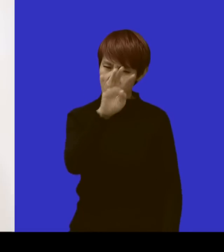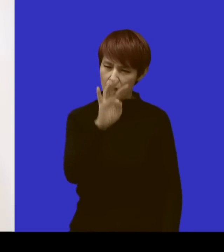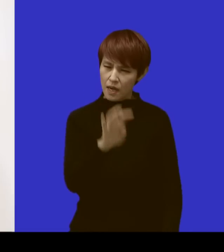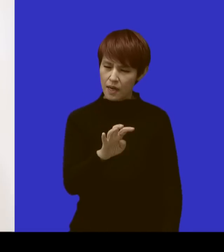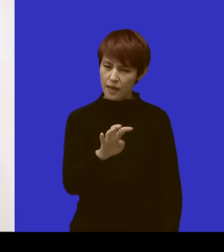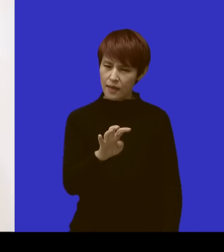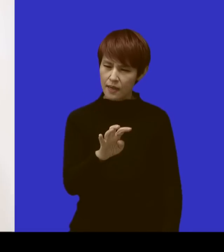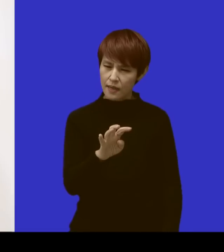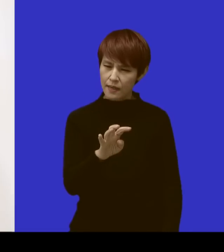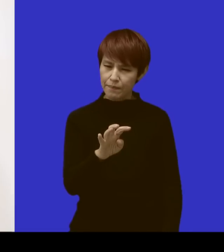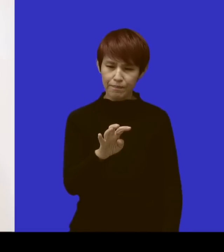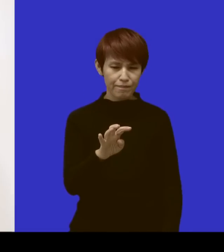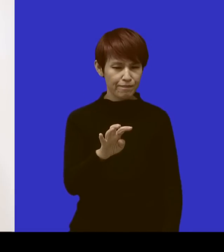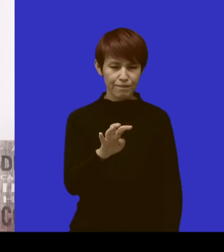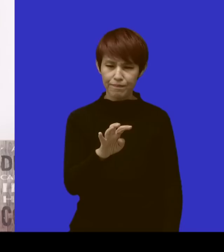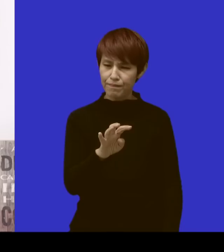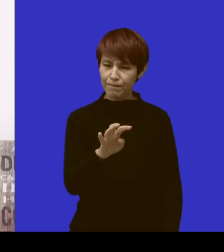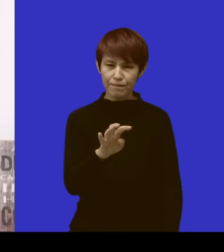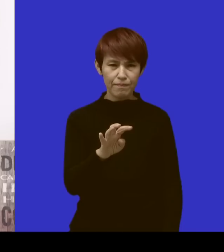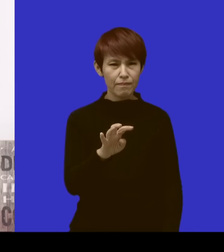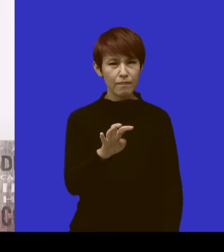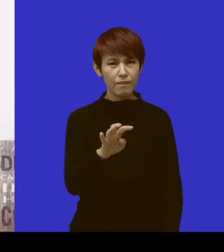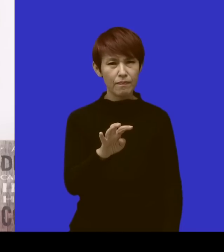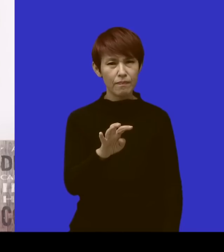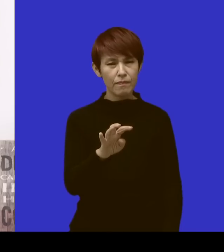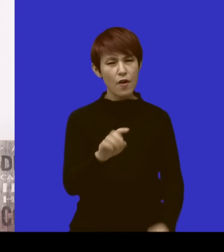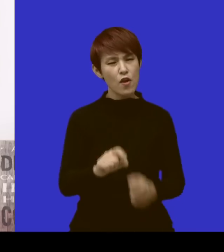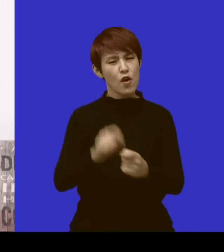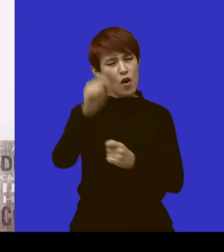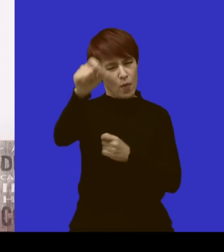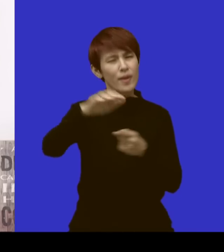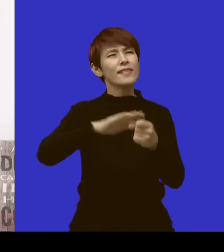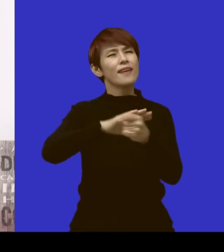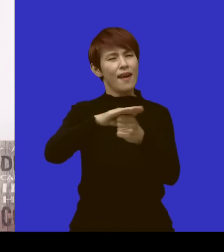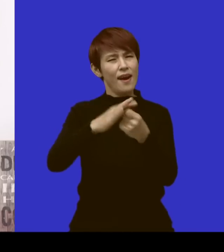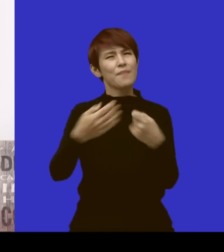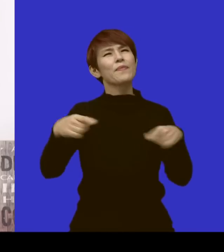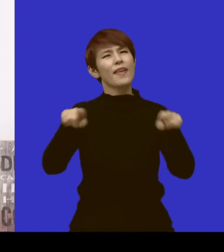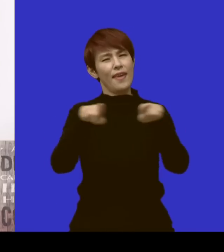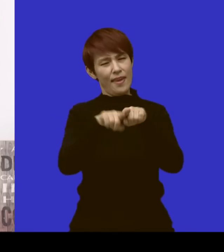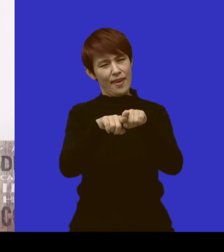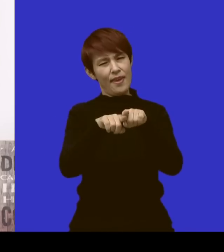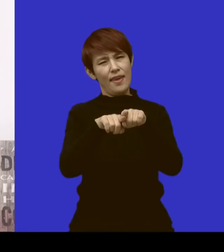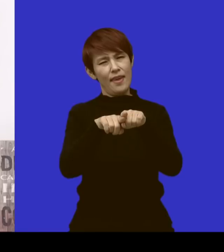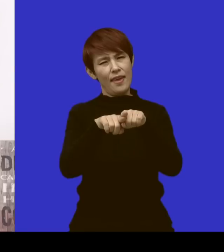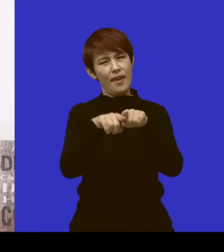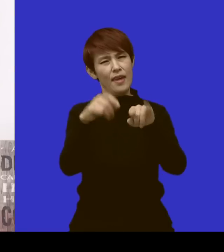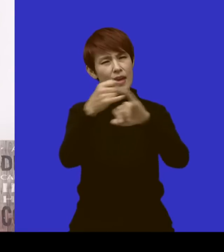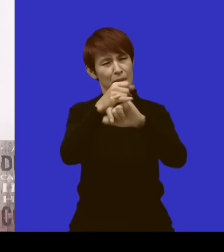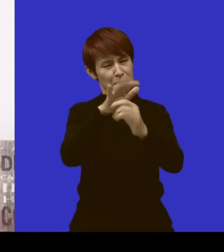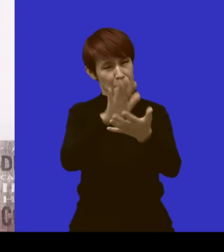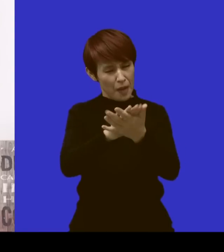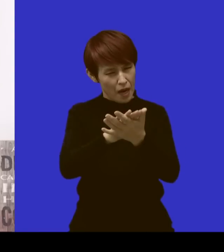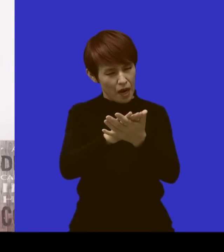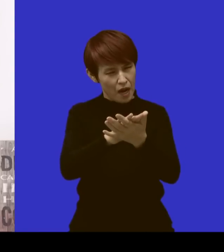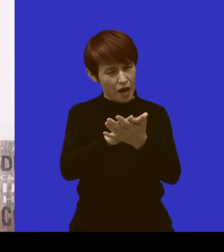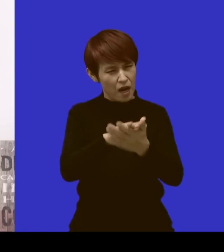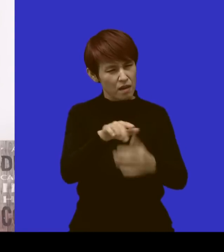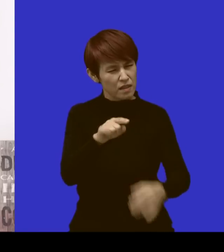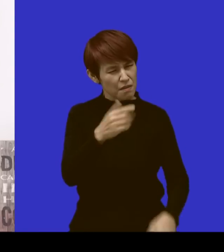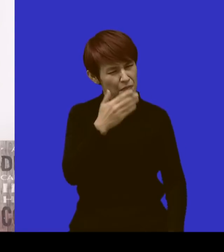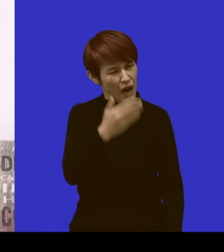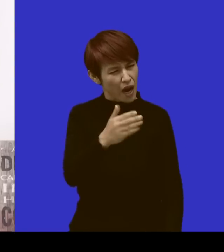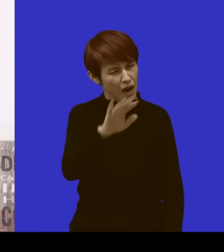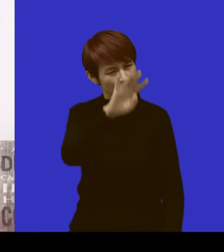지금 이거를 끝까지 영원히 사랑을 하고 영원히 함께 가자고 얘기를 했는데 갈 수 있을까? 이런